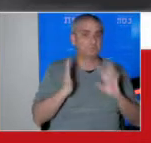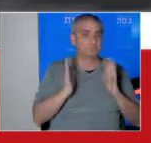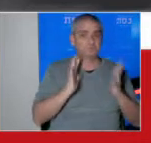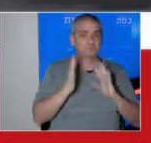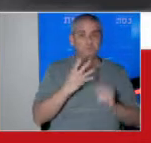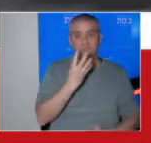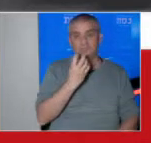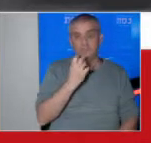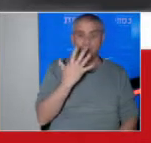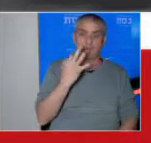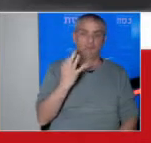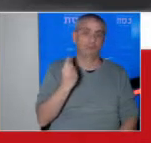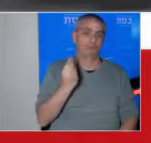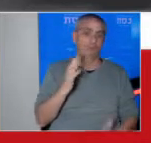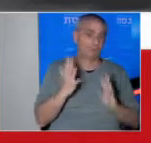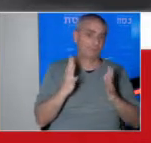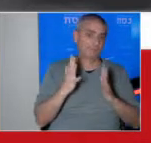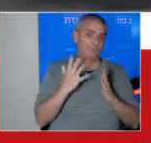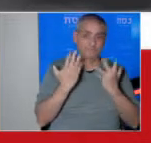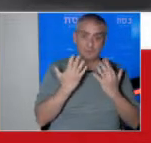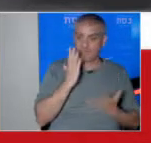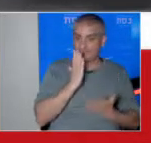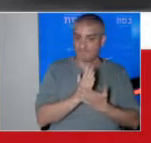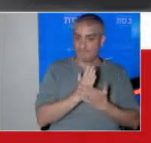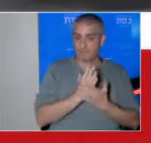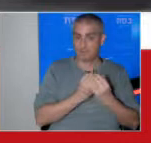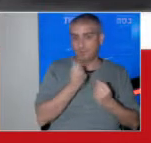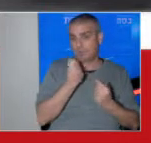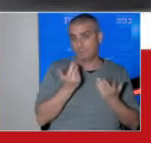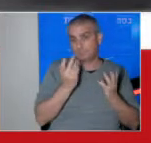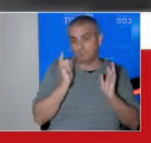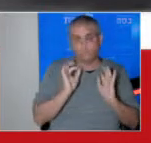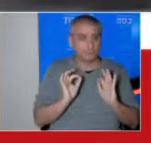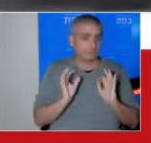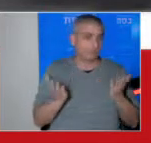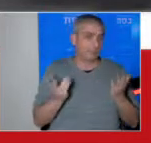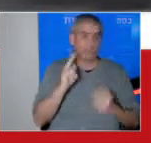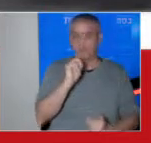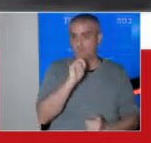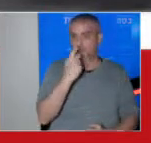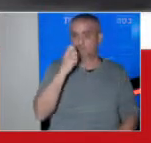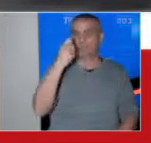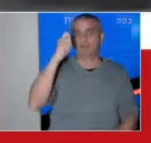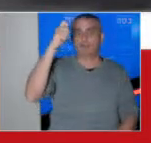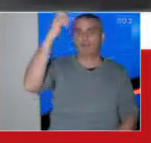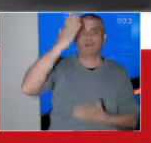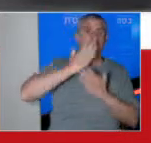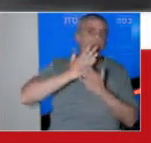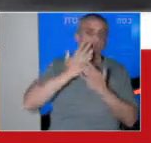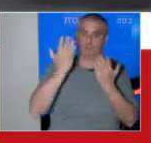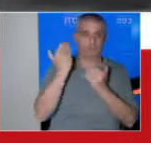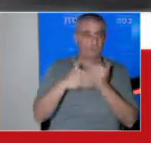בין 40 ל-50 שקלים, וברגע שזה עולה ככה, זה יחסית בסדר לעומת נטפליקס שמייקרת ומייקרת, וכבר